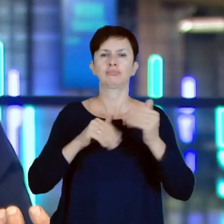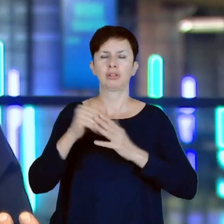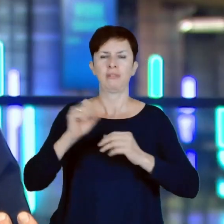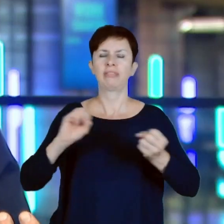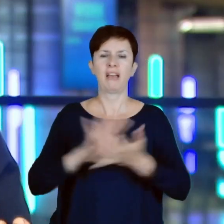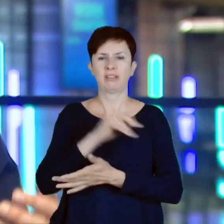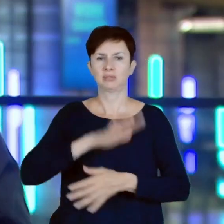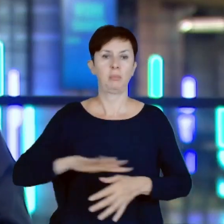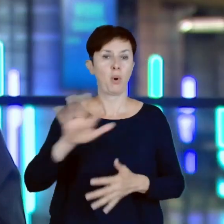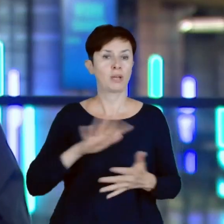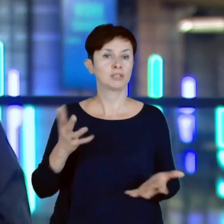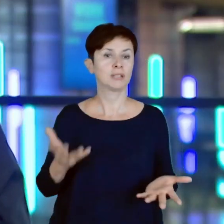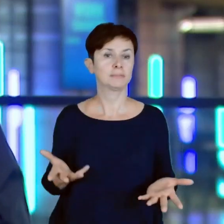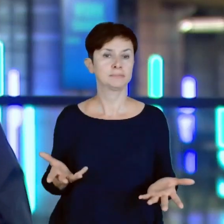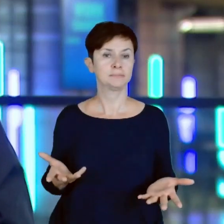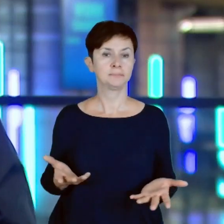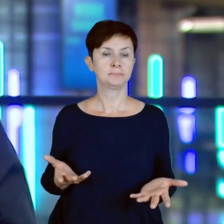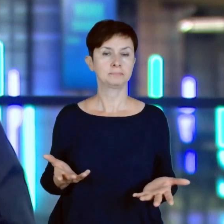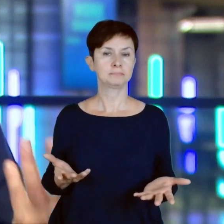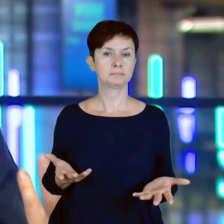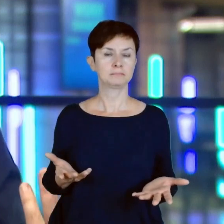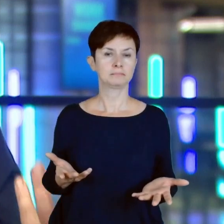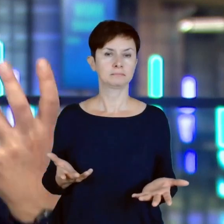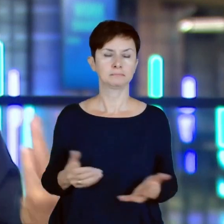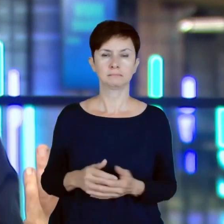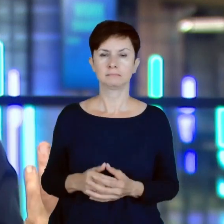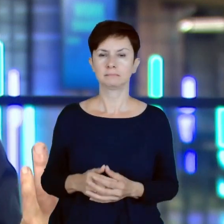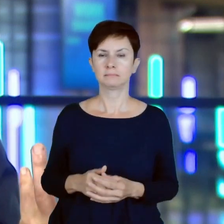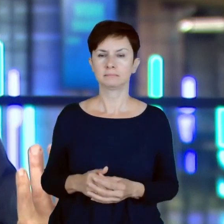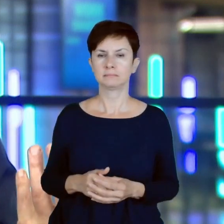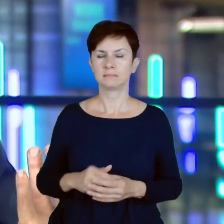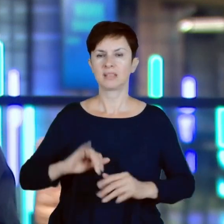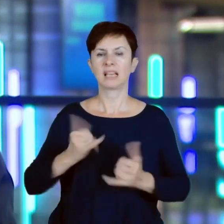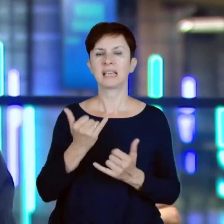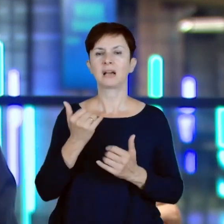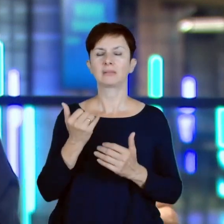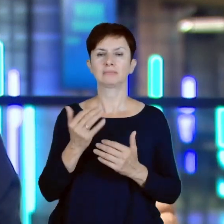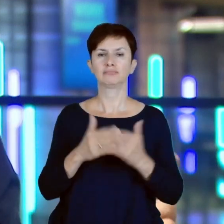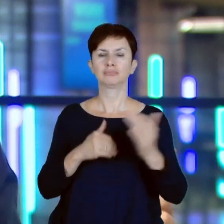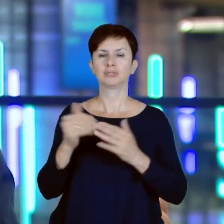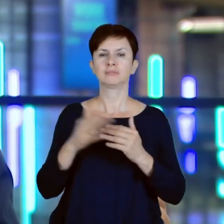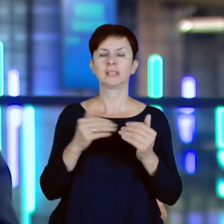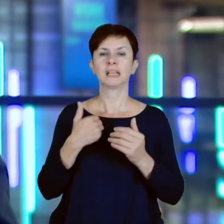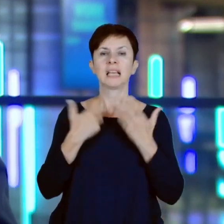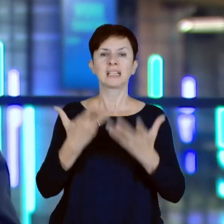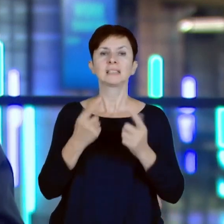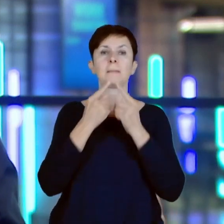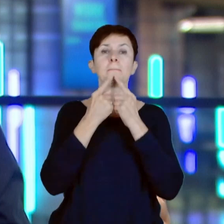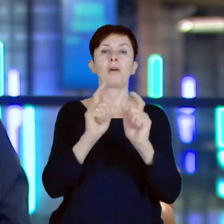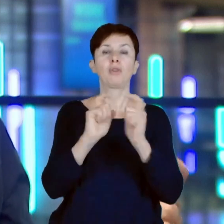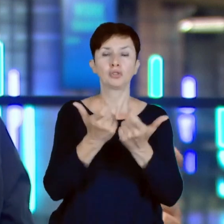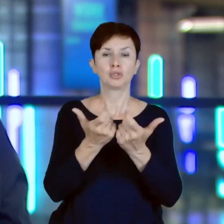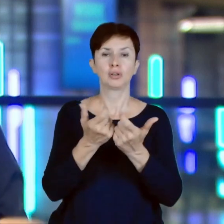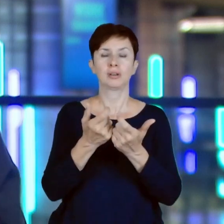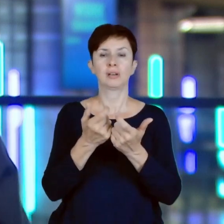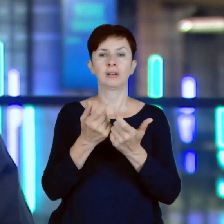prawda, i one mogą wszystkiego dotyczyć. Jak budować, jak się przebijać z komunikatem, gdy rzeczywiście ludzie go zauważą na